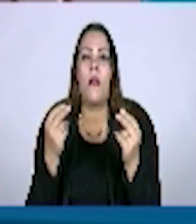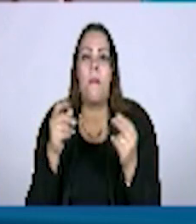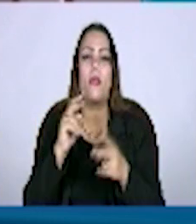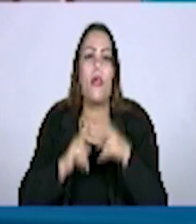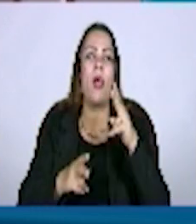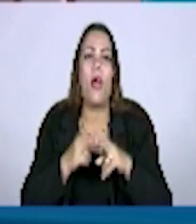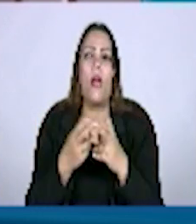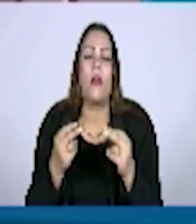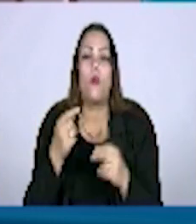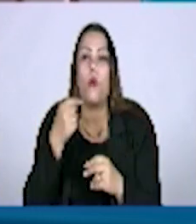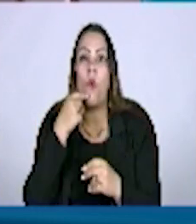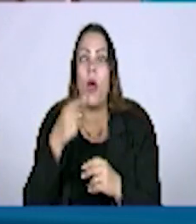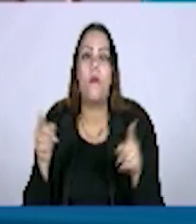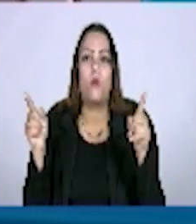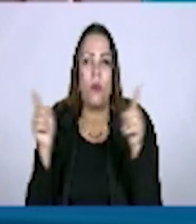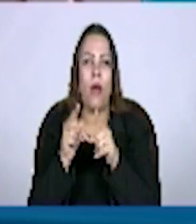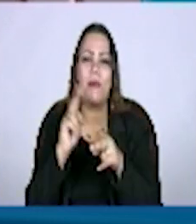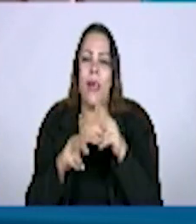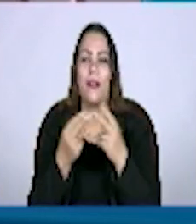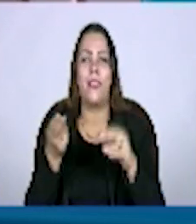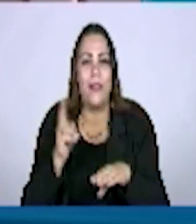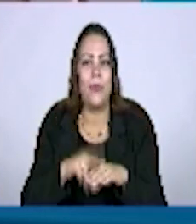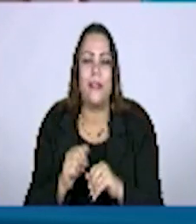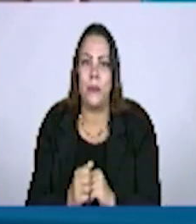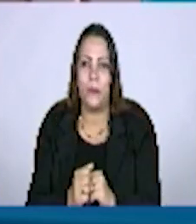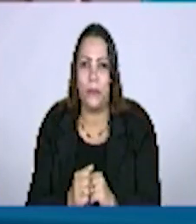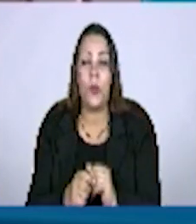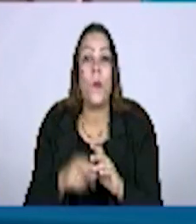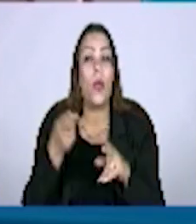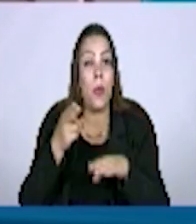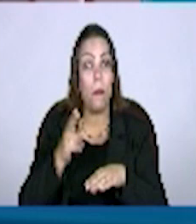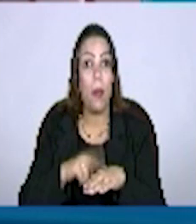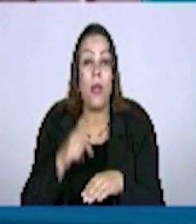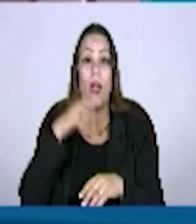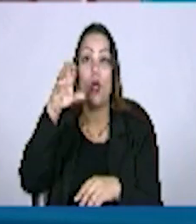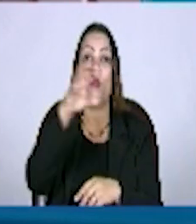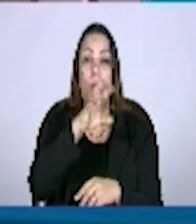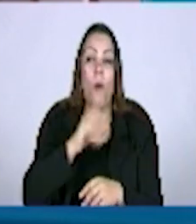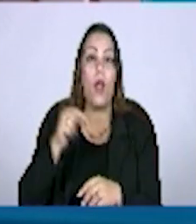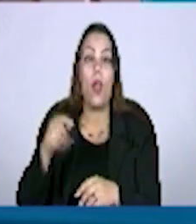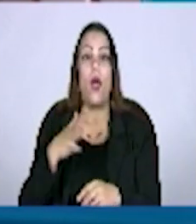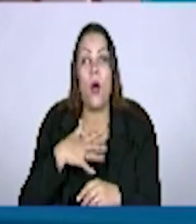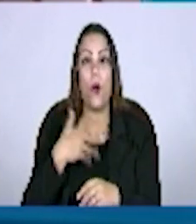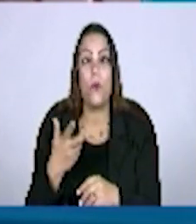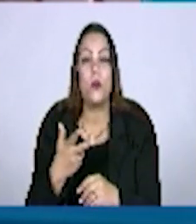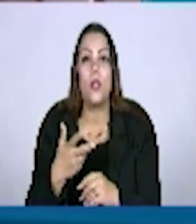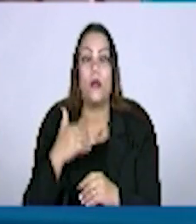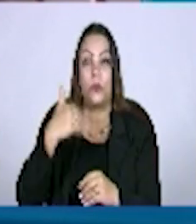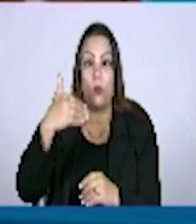الامور وهي بتلخص ايضا كثير من الامور بالطبع الدول التي تريد